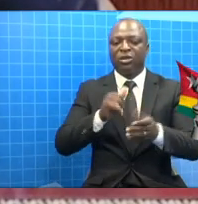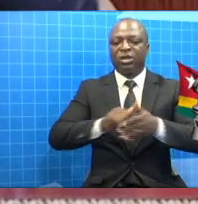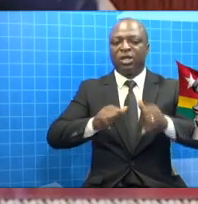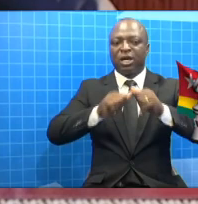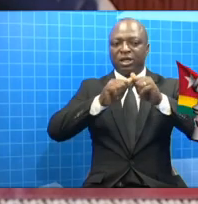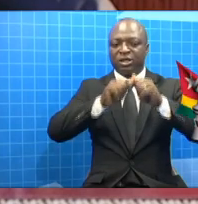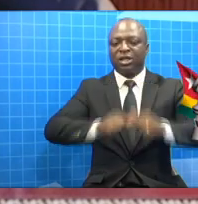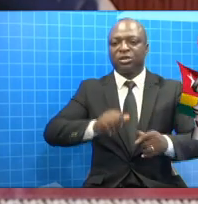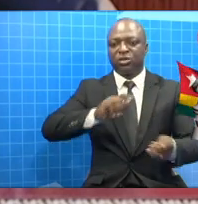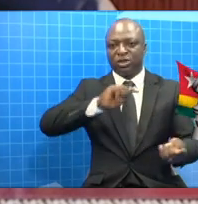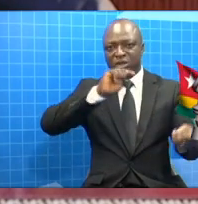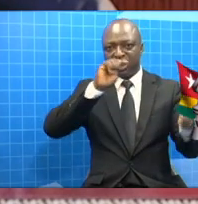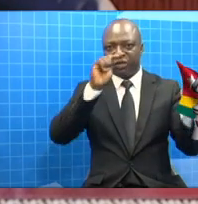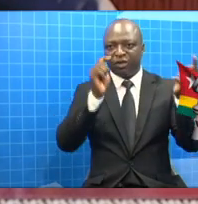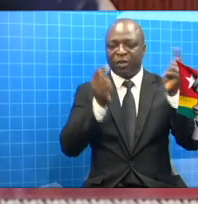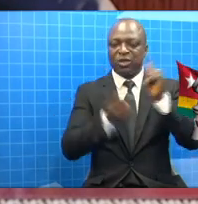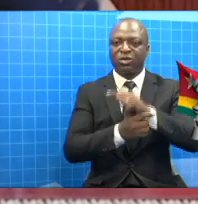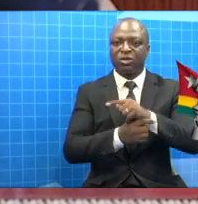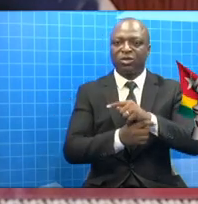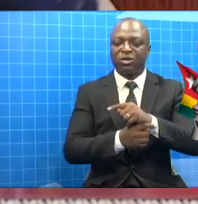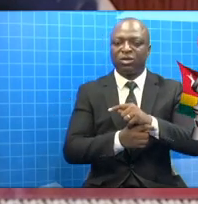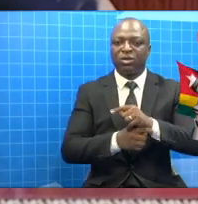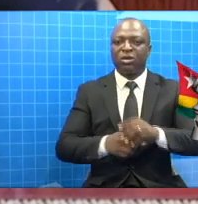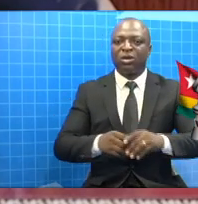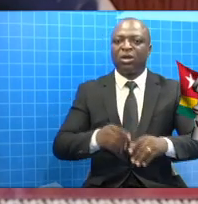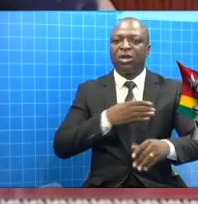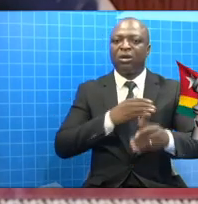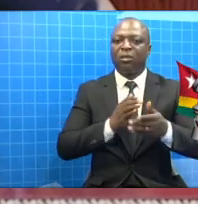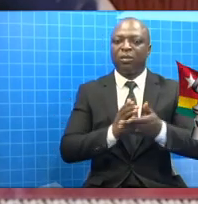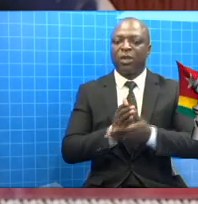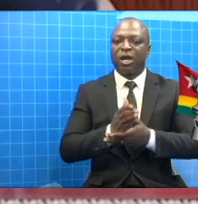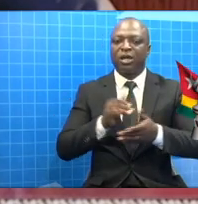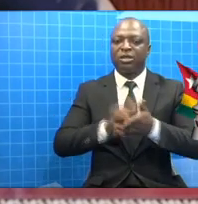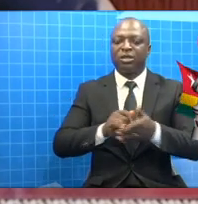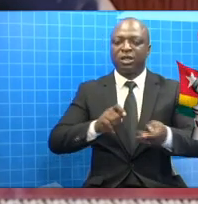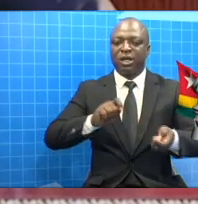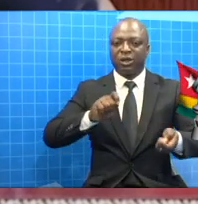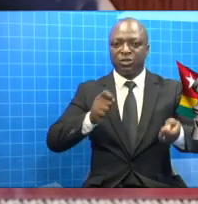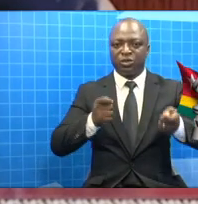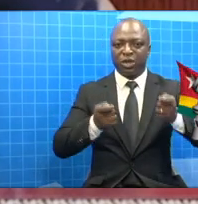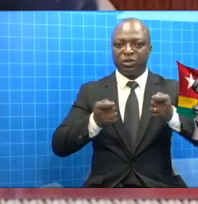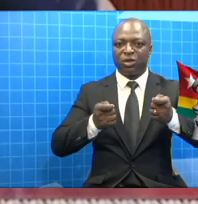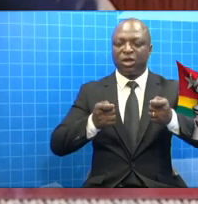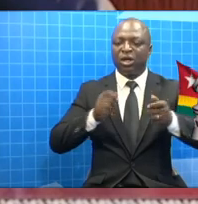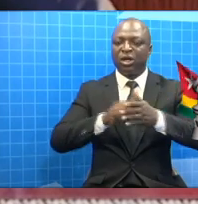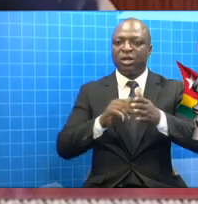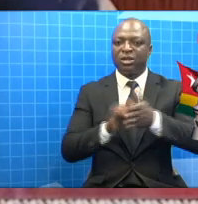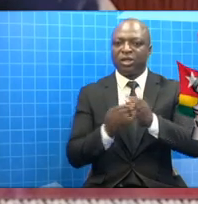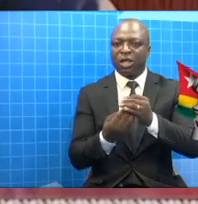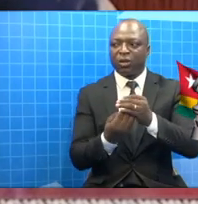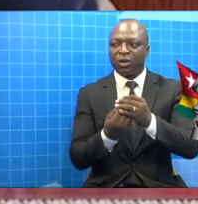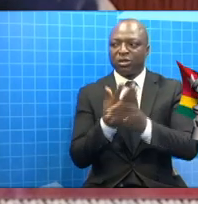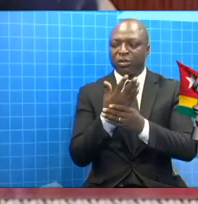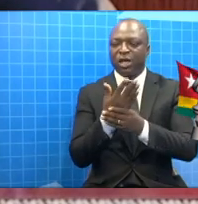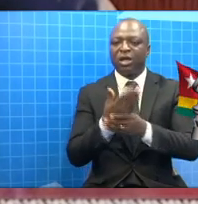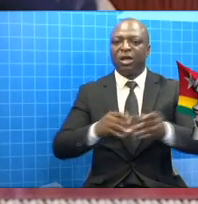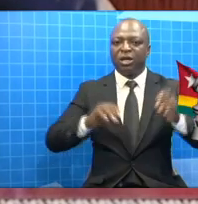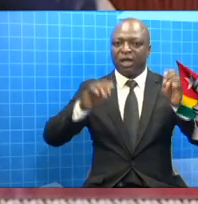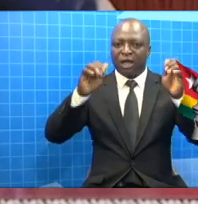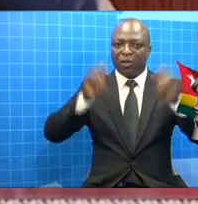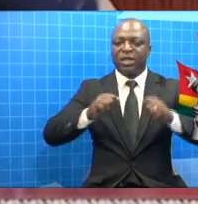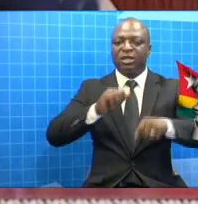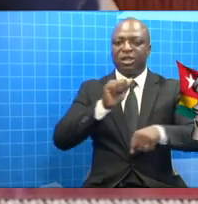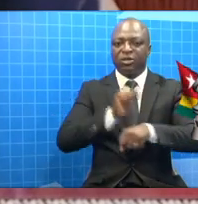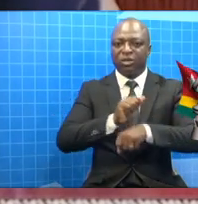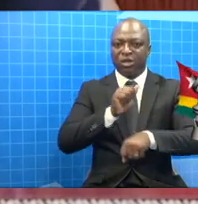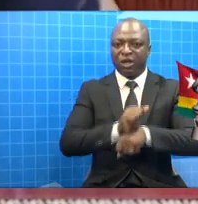de transformation agricole et par la restructuration et l'accroissement des capacités